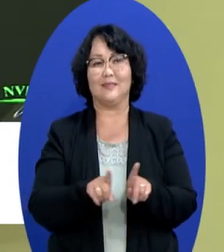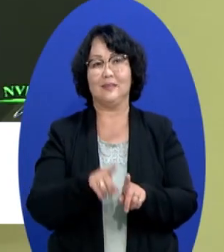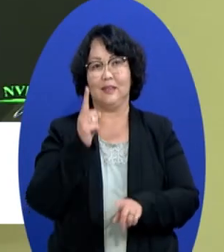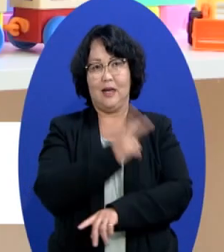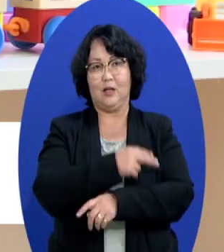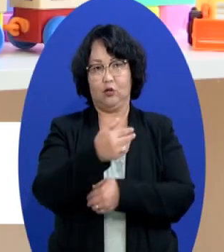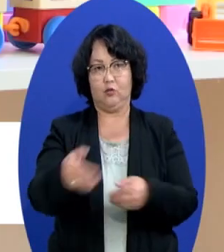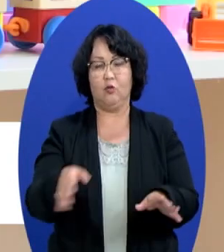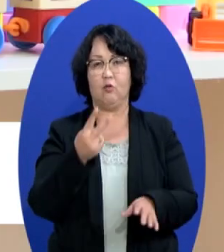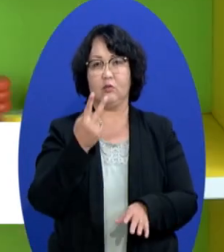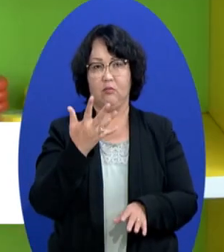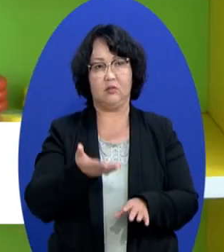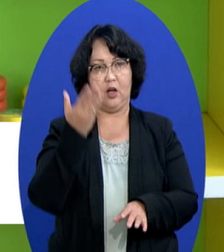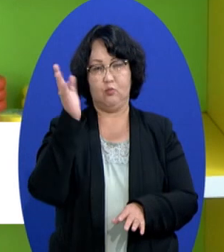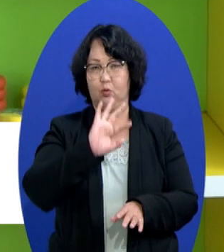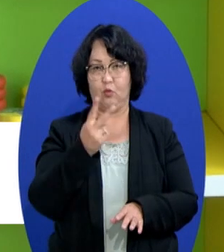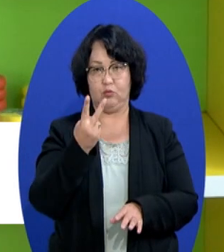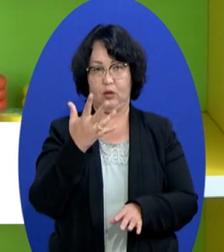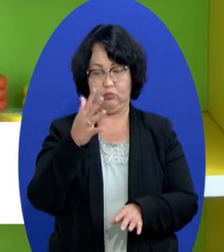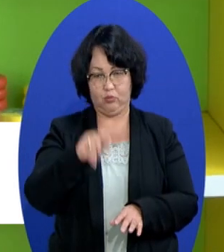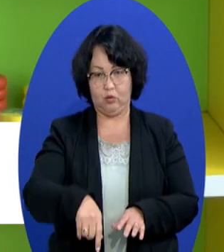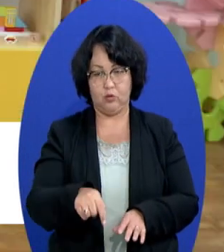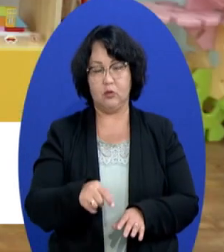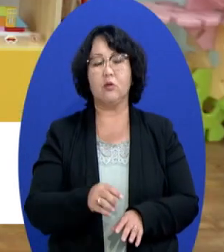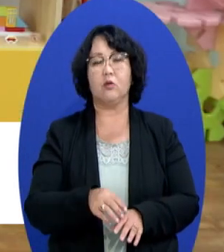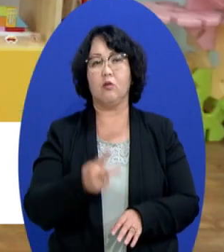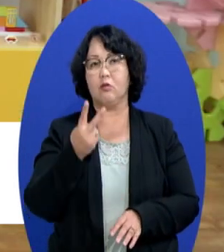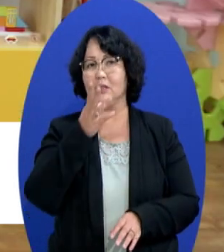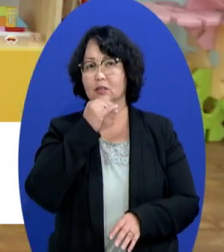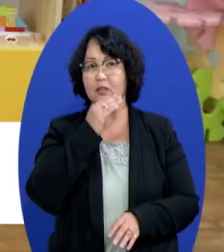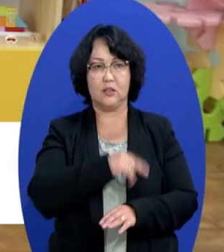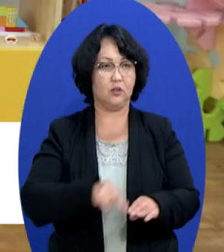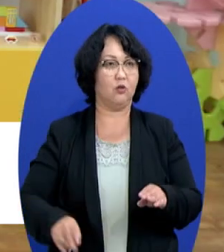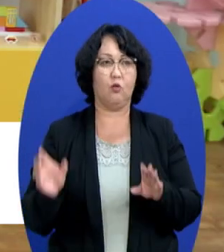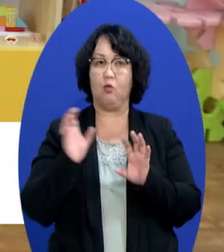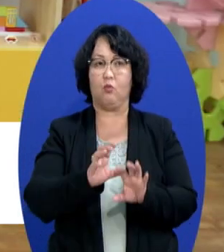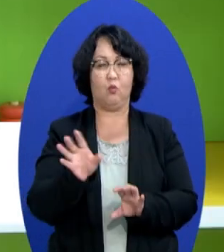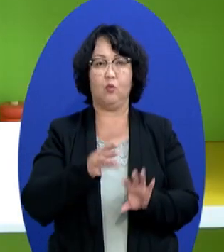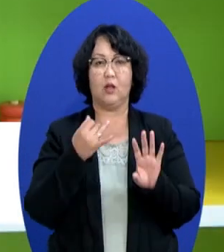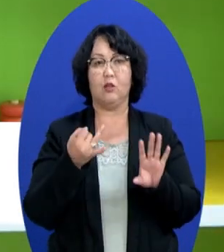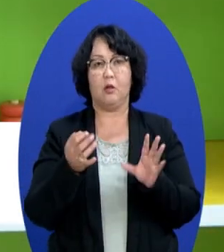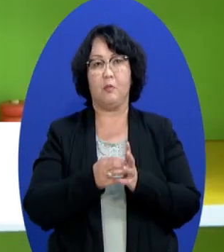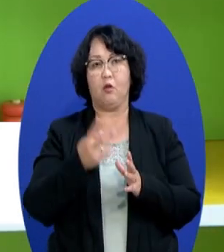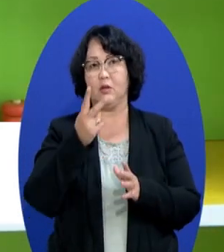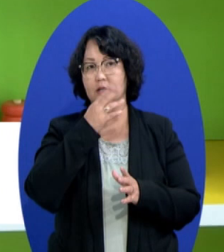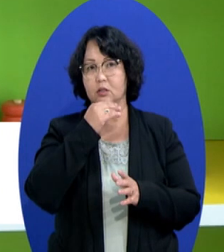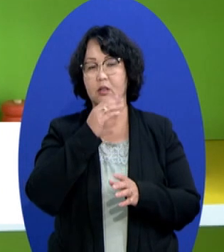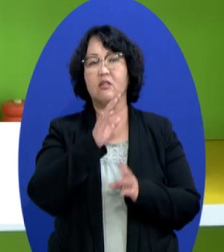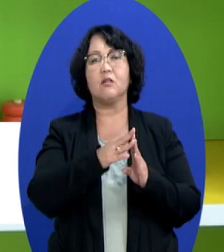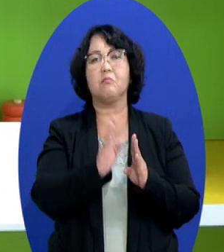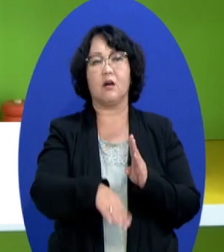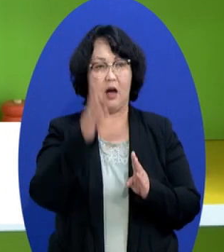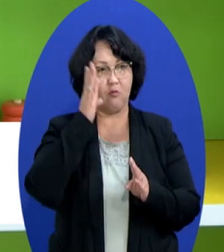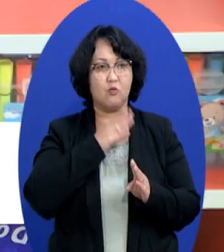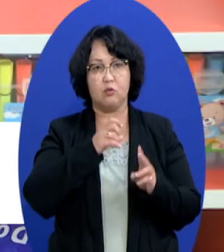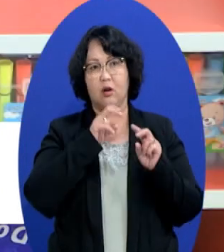25 хүүхдийн дүүргэлттэй байхаар тооцоолж байна. Харин 2 настангуудыг цэцэрлэгт хамруулахгүй 77,200 настан гэрээр эцэг их